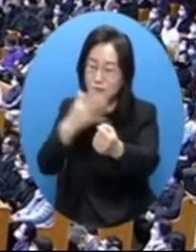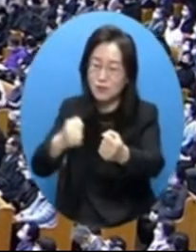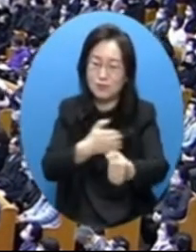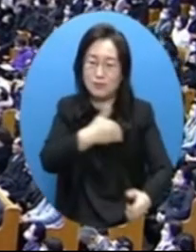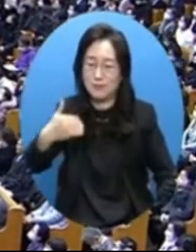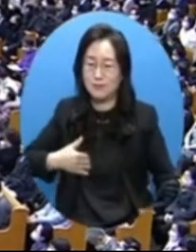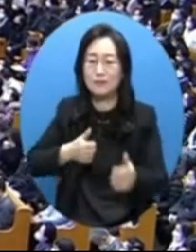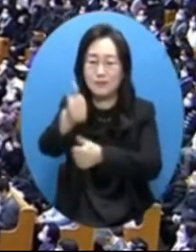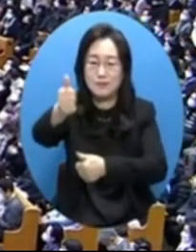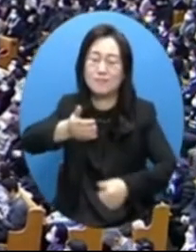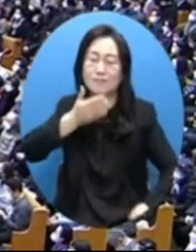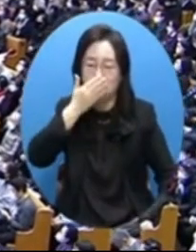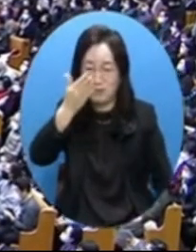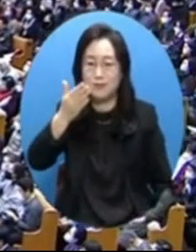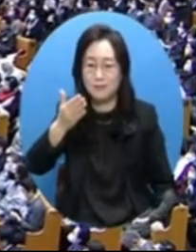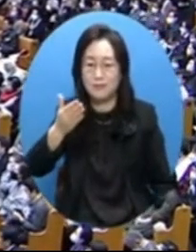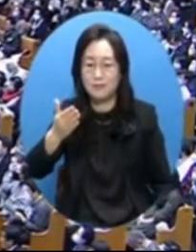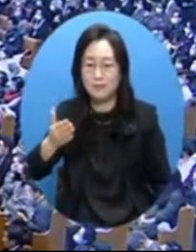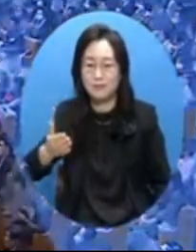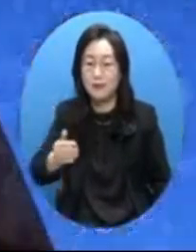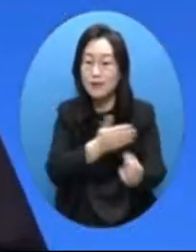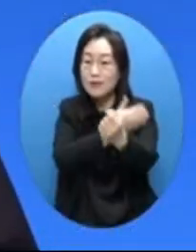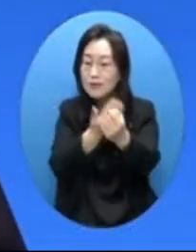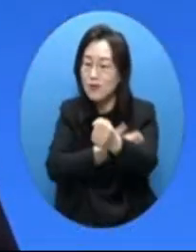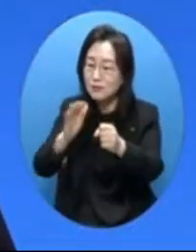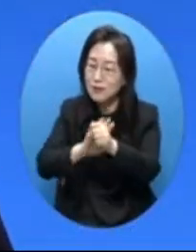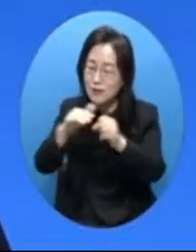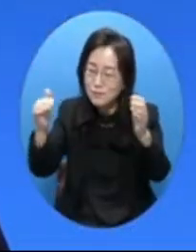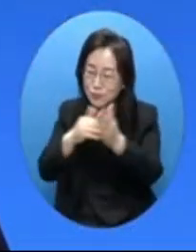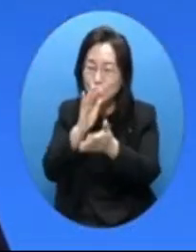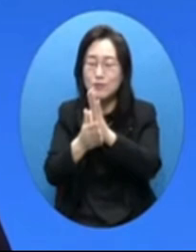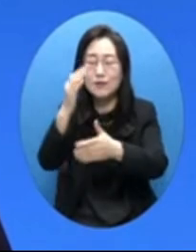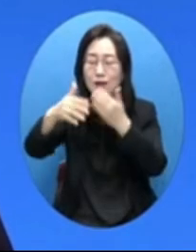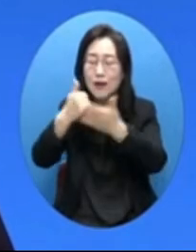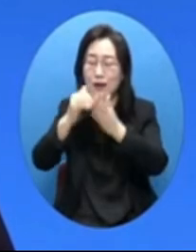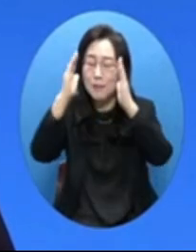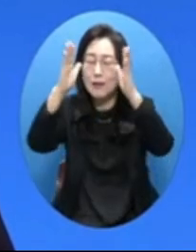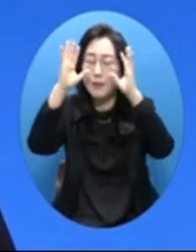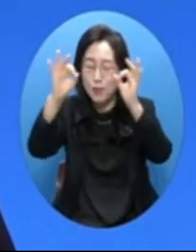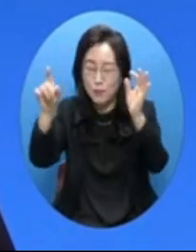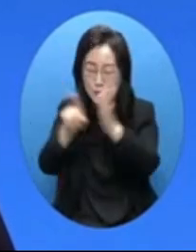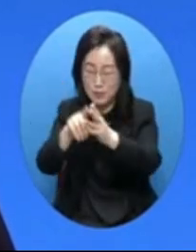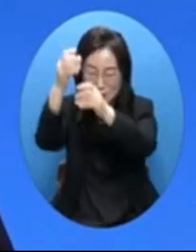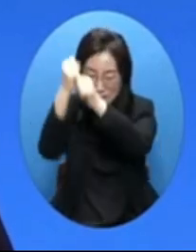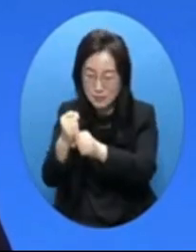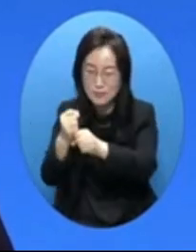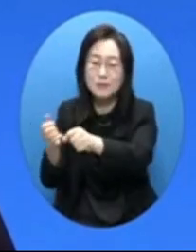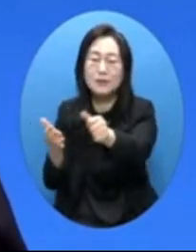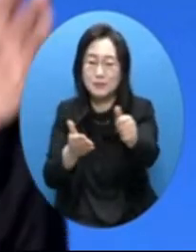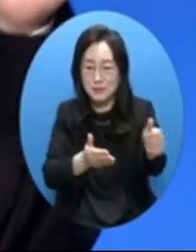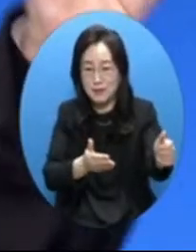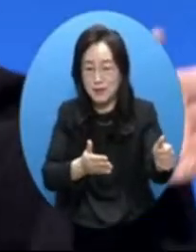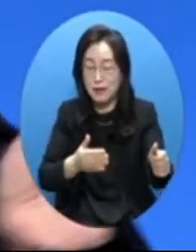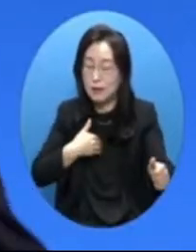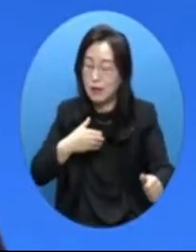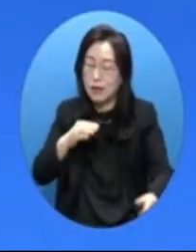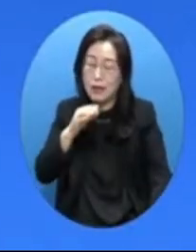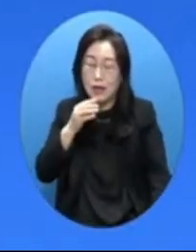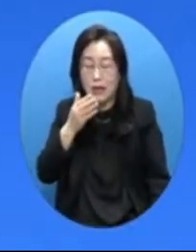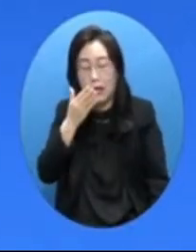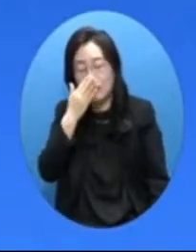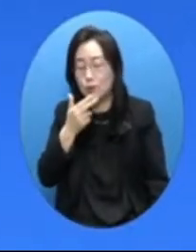넉넉히 이길 수 있게 되는 것입니다 능력과 사랑이 무엇인 하나님을 바라보고 믿고 나가는 여러분보다 되시길 바랍니다 나는 할 수 없습니다